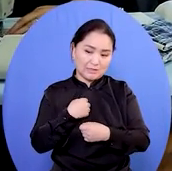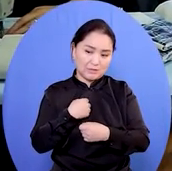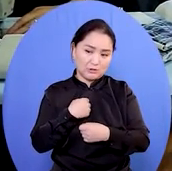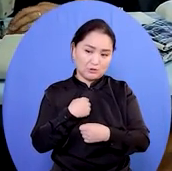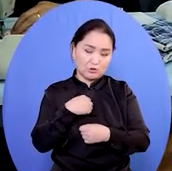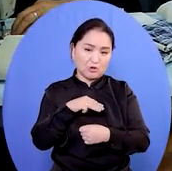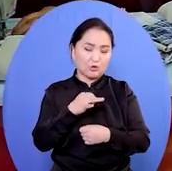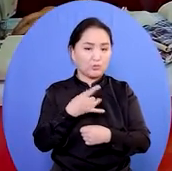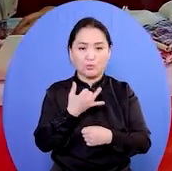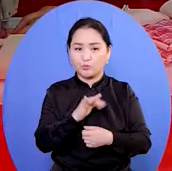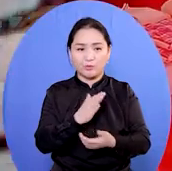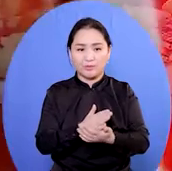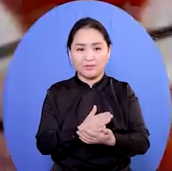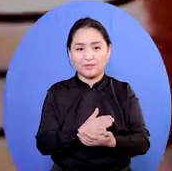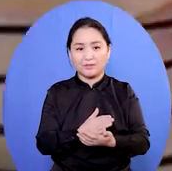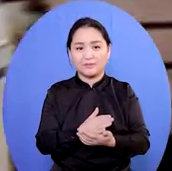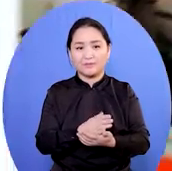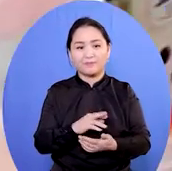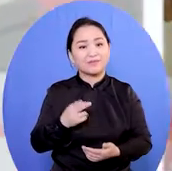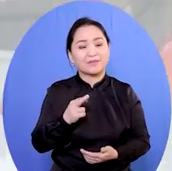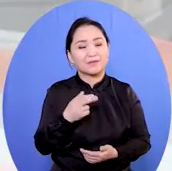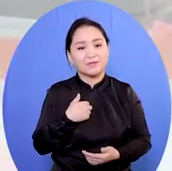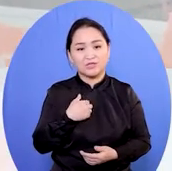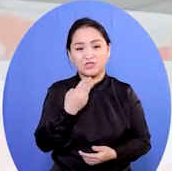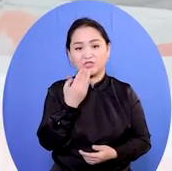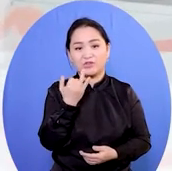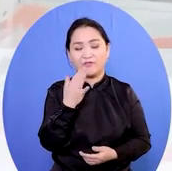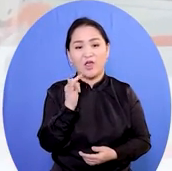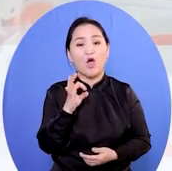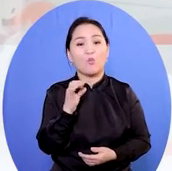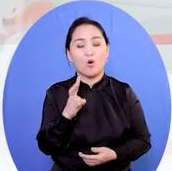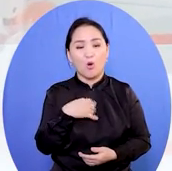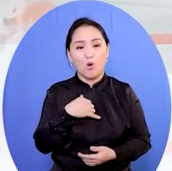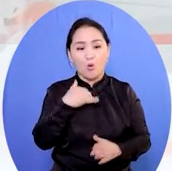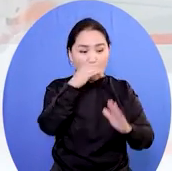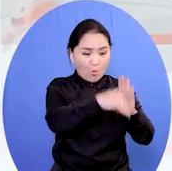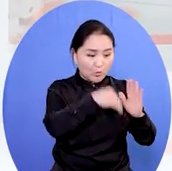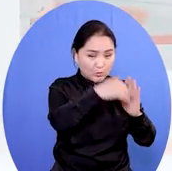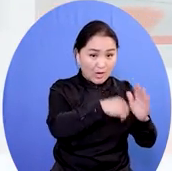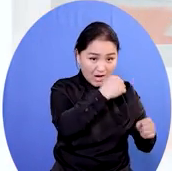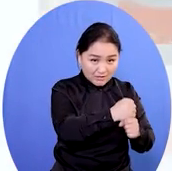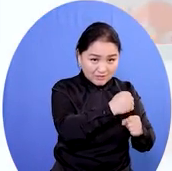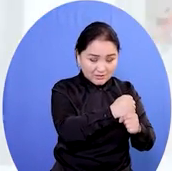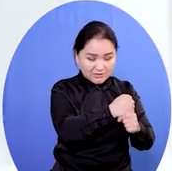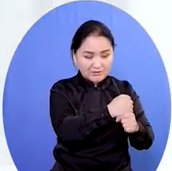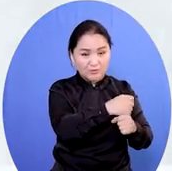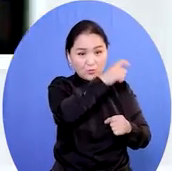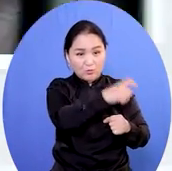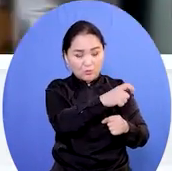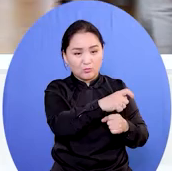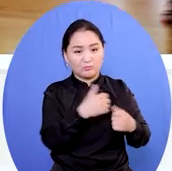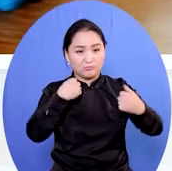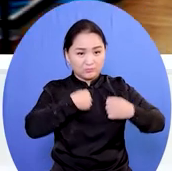жоохон тогтворгүй байгаа. Манайх болохоор одоо шивээ авагийнхаа уул уурхаан ажлын хувьс, ажлын нормыг одоо удирдлагын